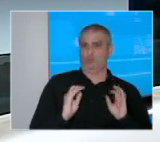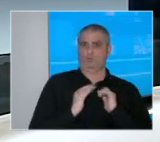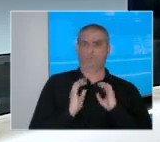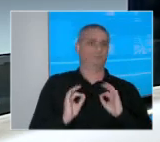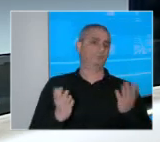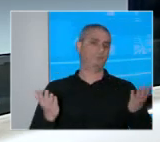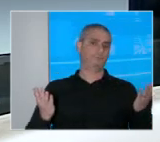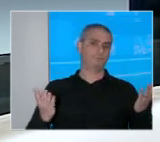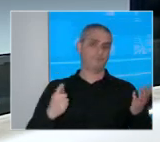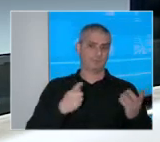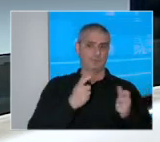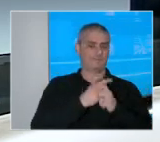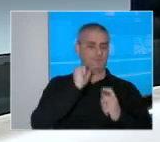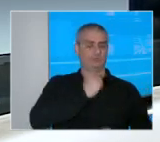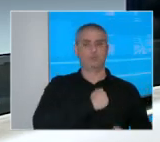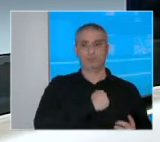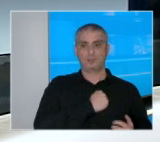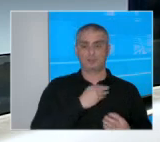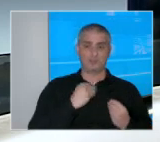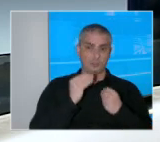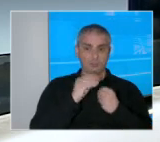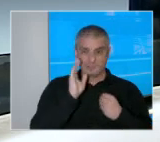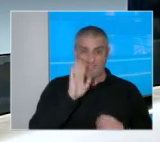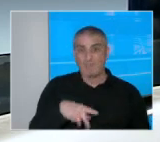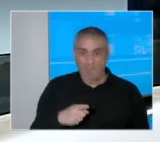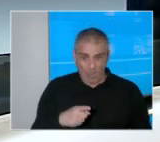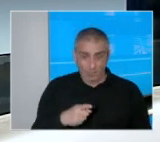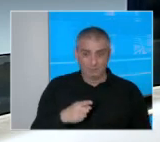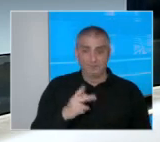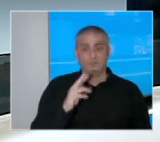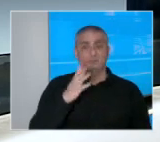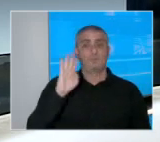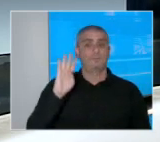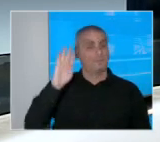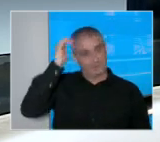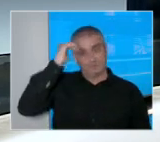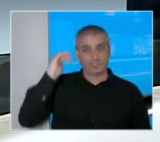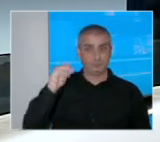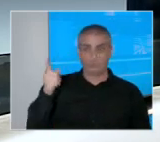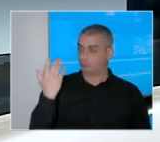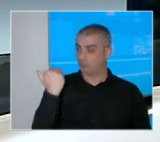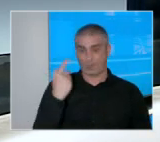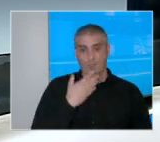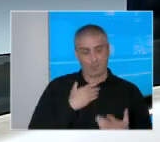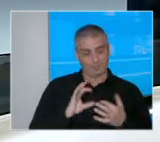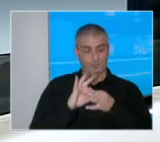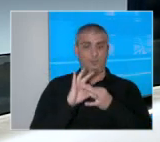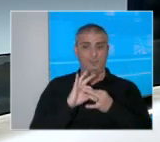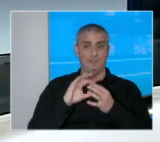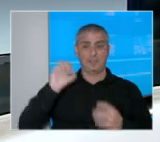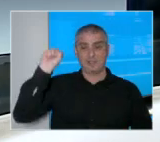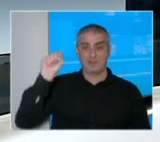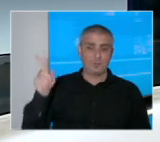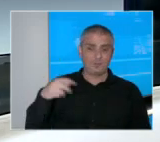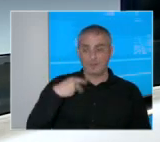מידה, ובעצם מפלגה ציונות דתית. אני אוסיף לך עוד שאפילו בצלאל סמוטריץ' עצמו, כשהוא הלך וחבר לאיתמר